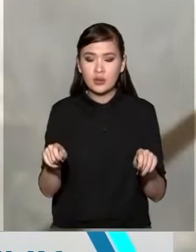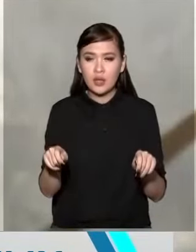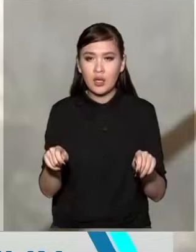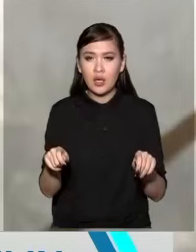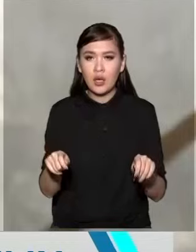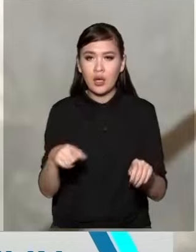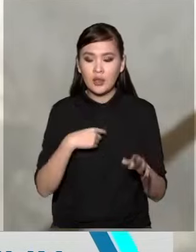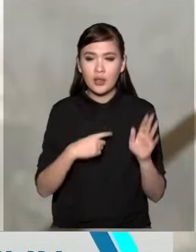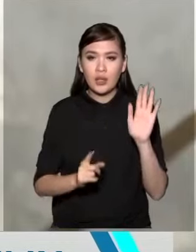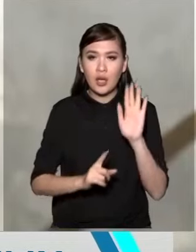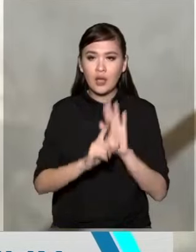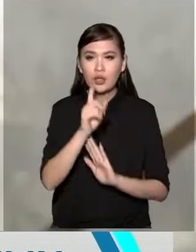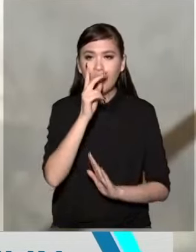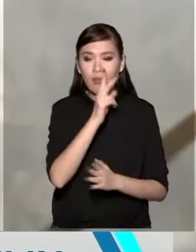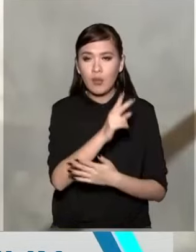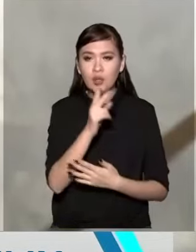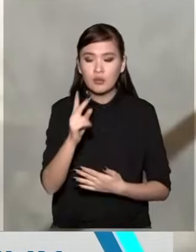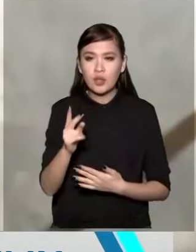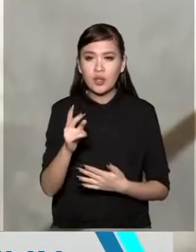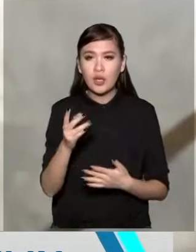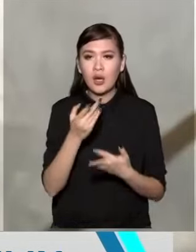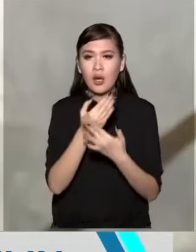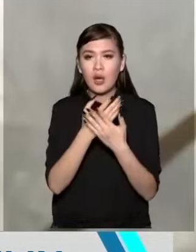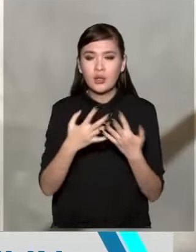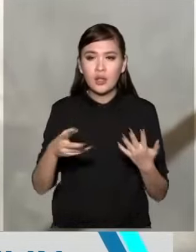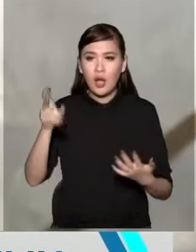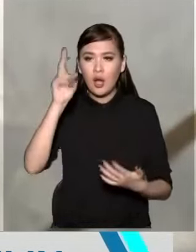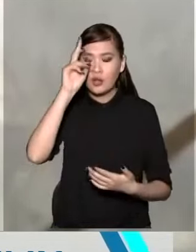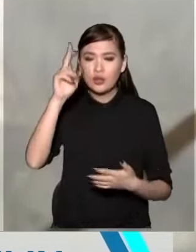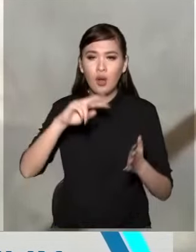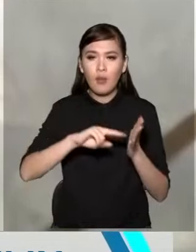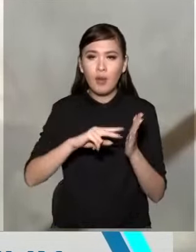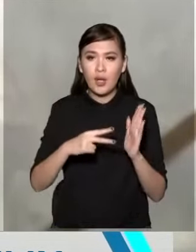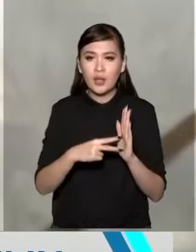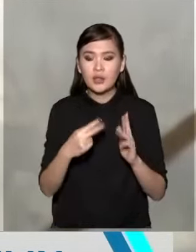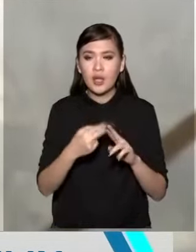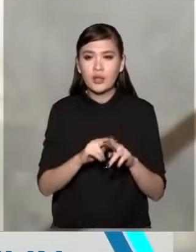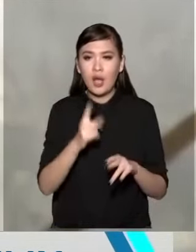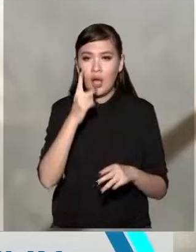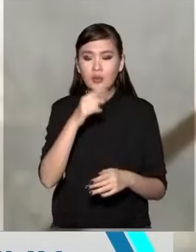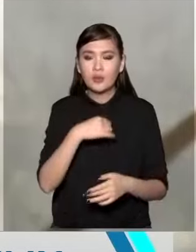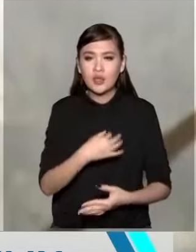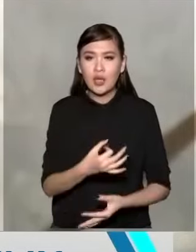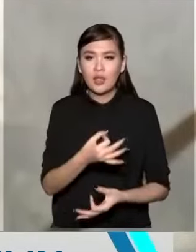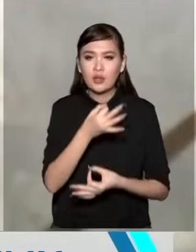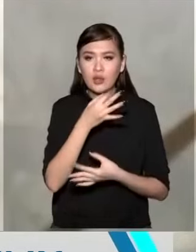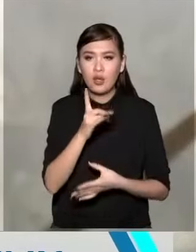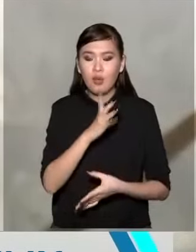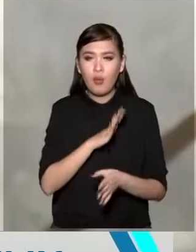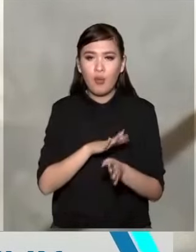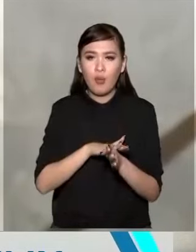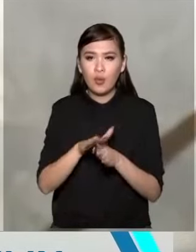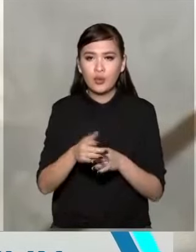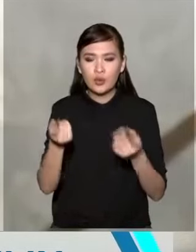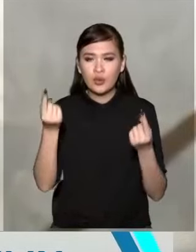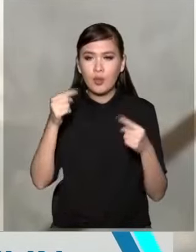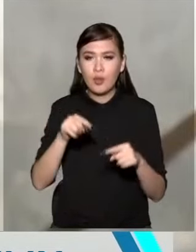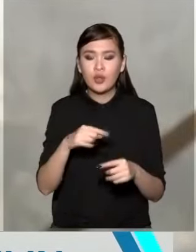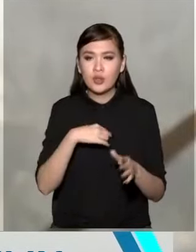открывать. Начала рассматривать всякие различные государственные проекты, наткнулась на один, на который я полностью подхожу по